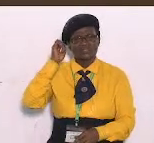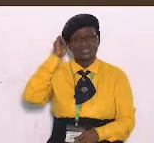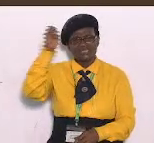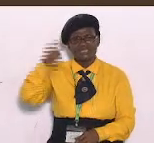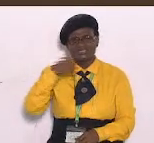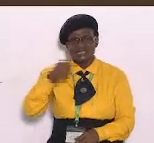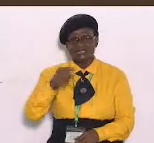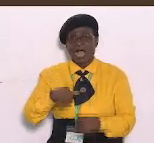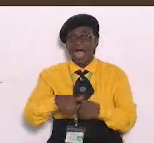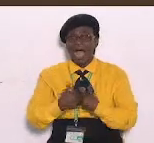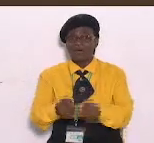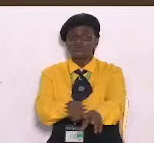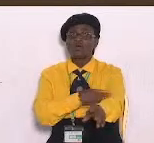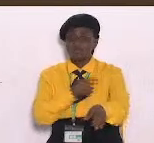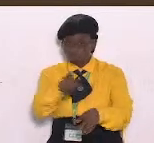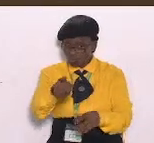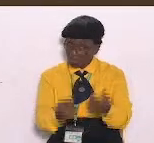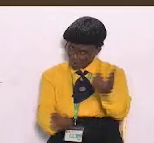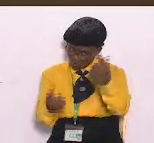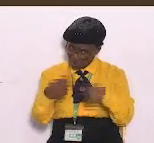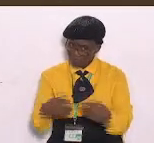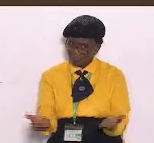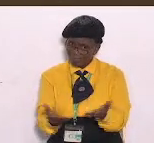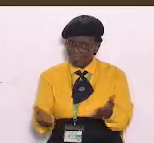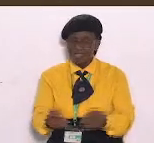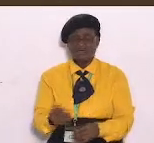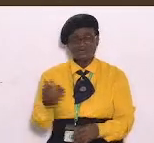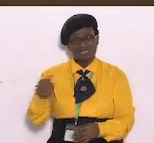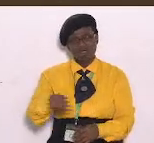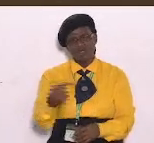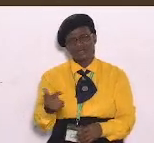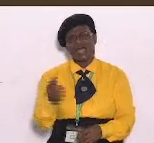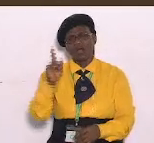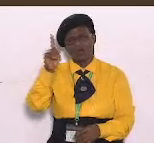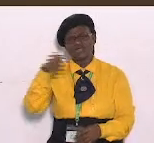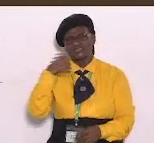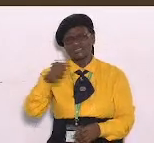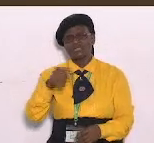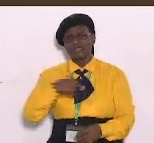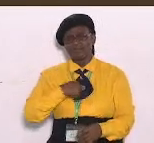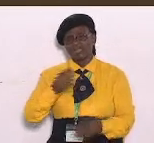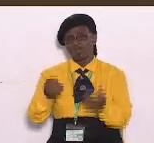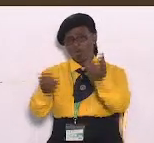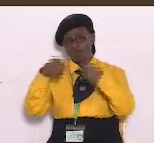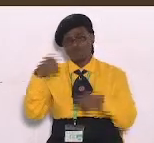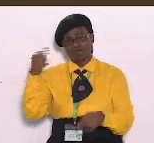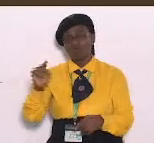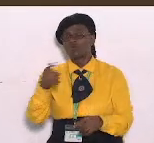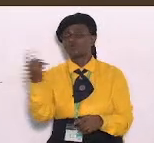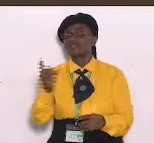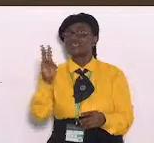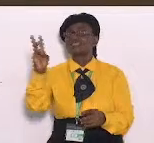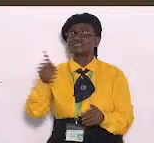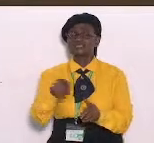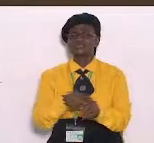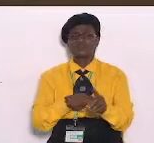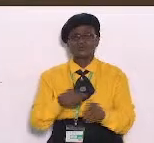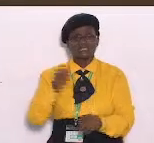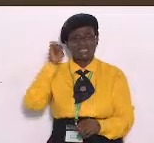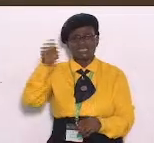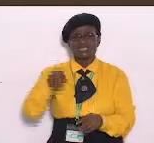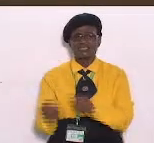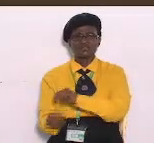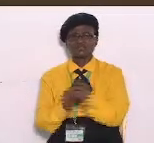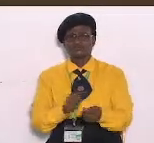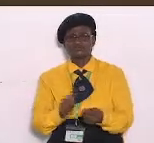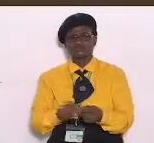oui mais pour combien de temps tu venais ici et l'autre dit que je venaisci pendant